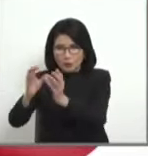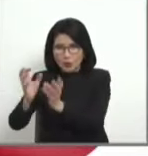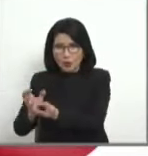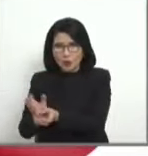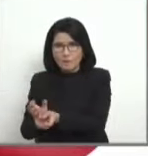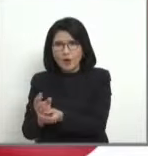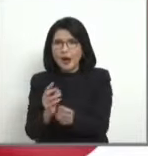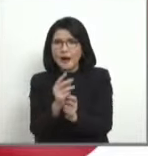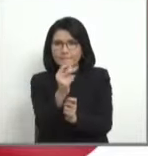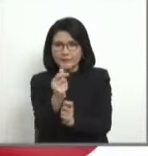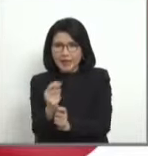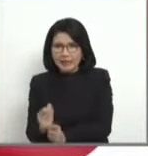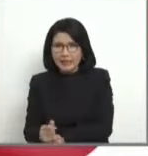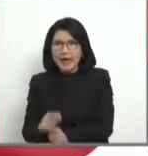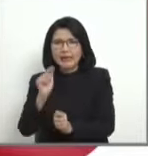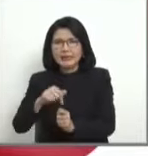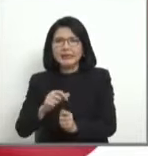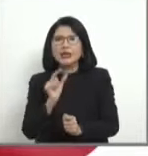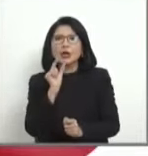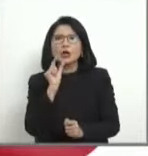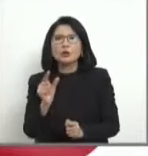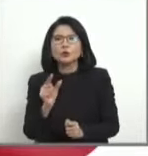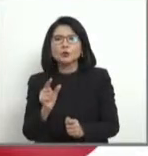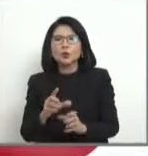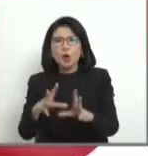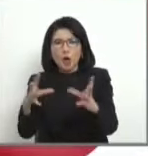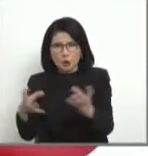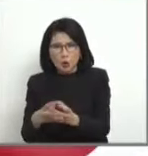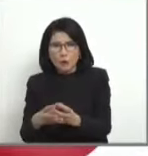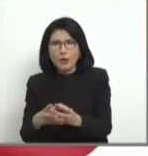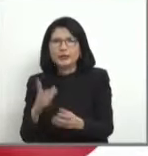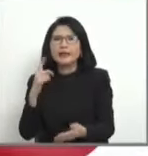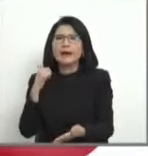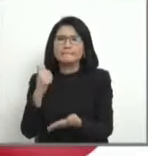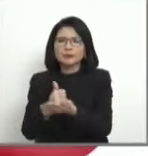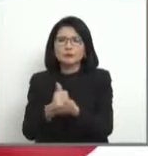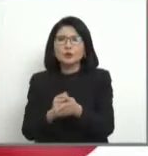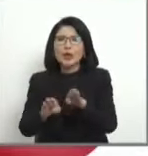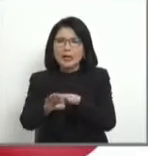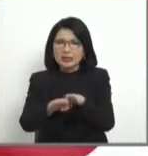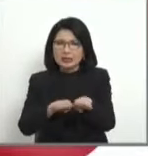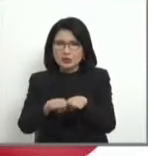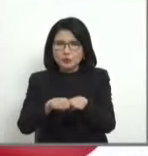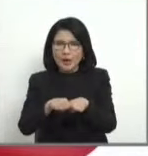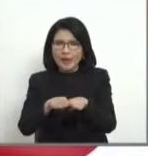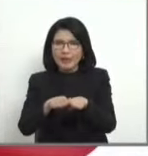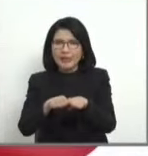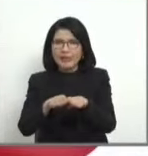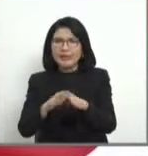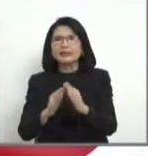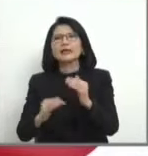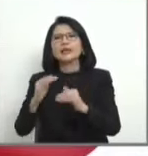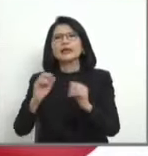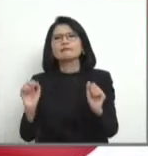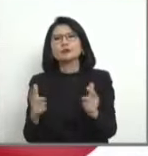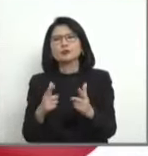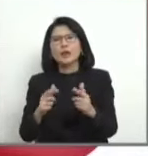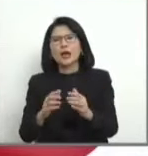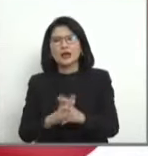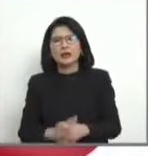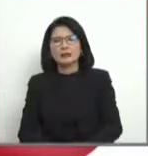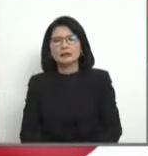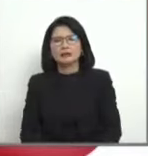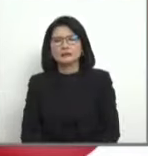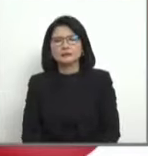seperti ini diperuntukkan untuk kalangan yang memang sesuai dengan strata mereka. Begitu.